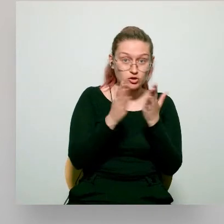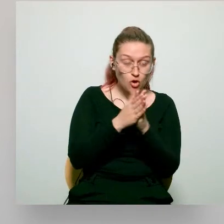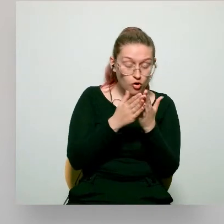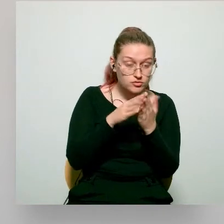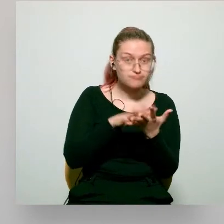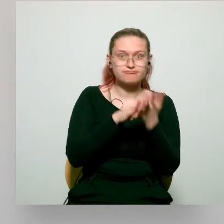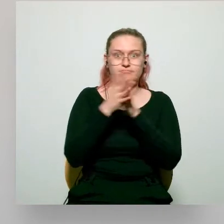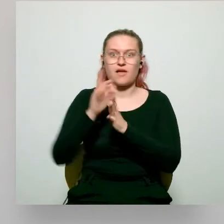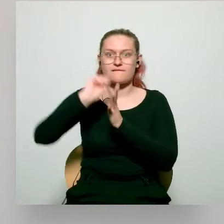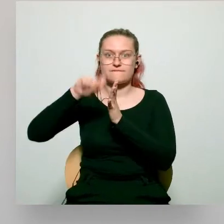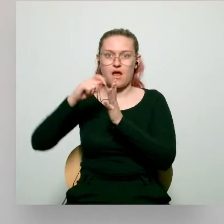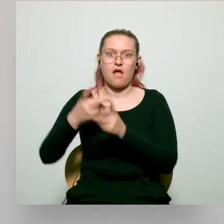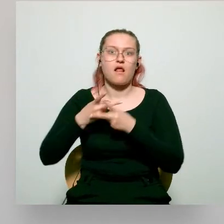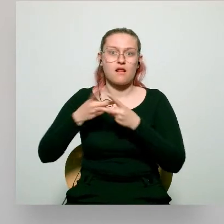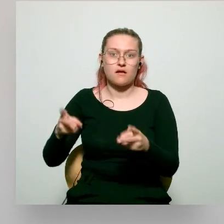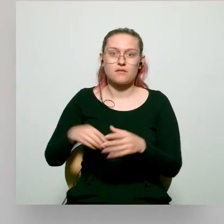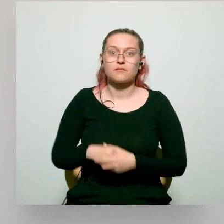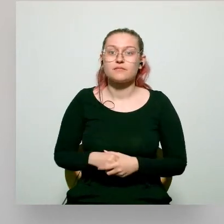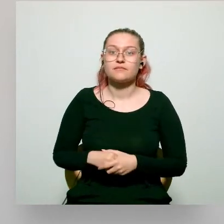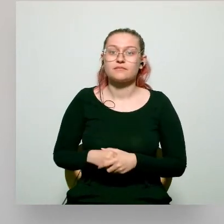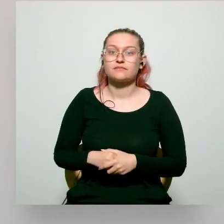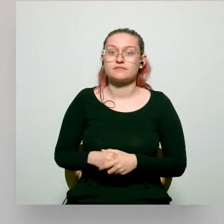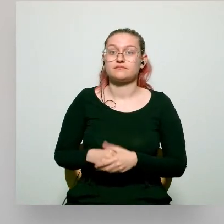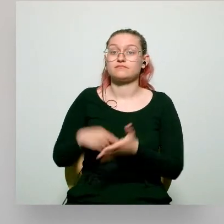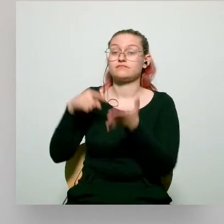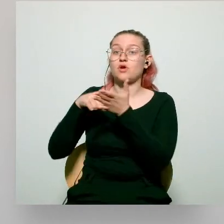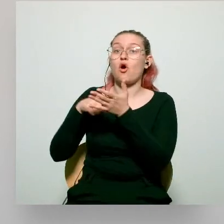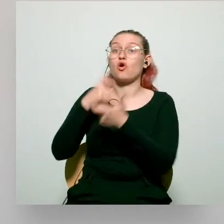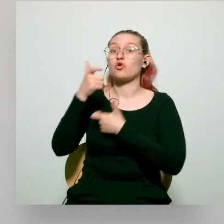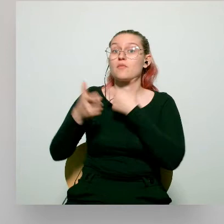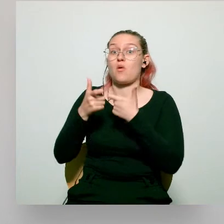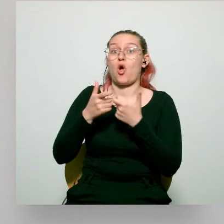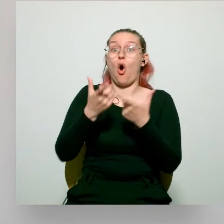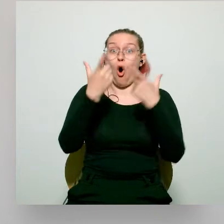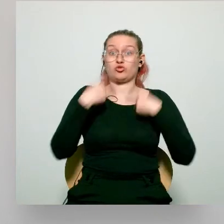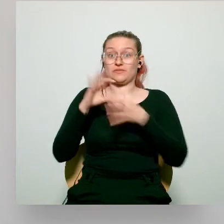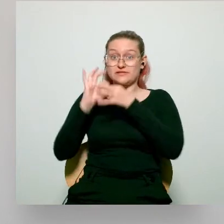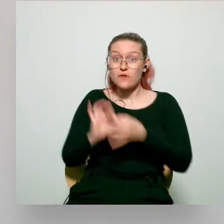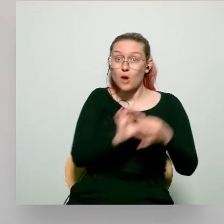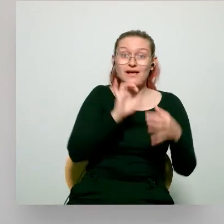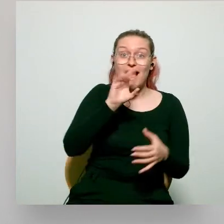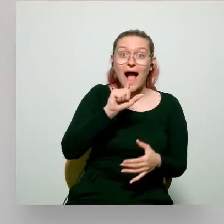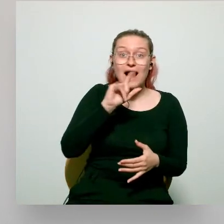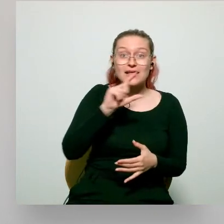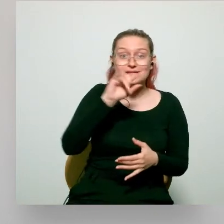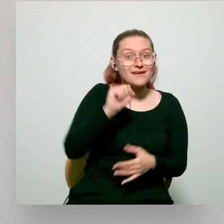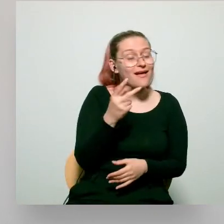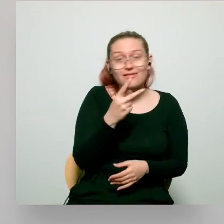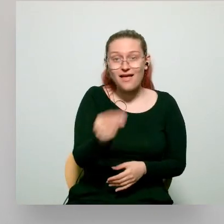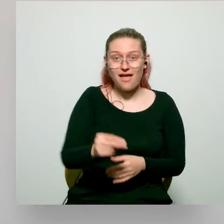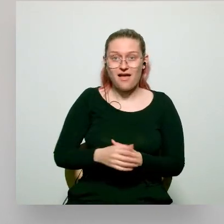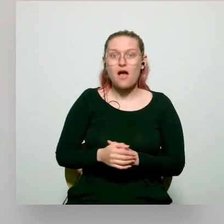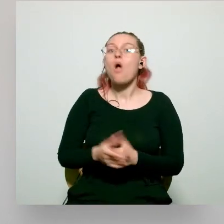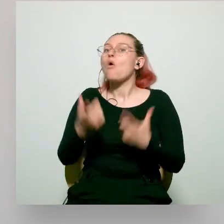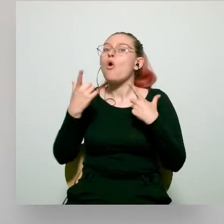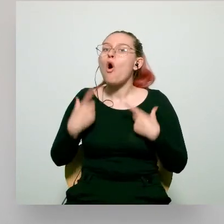z Galicją, ale dla nich natchnieniem był sam pomysł, sama idea, aby zobaczyć Ukrainę w